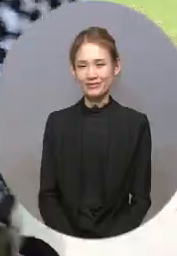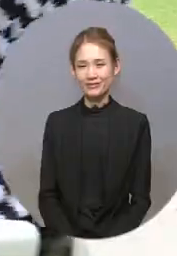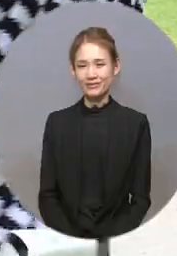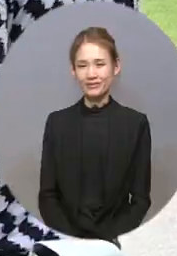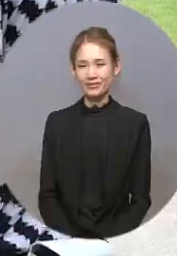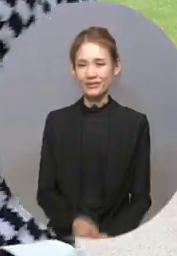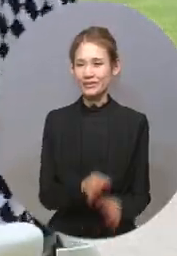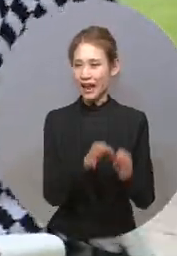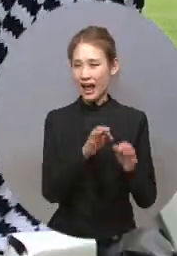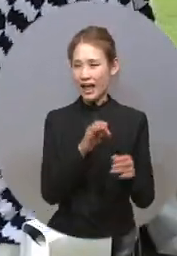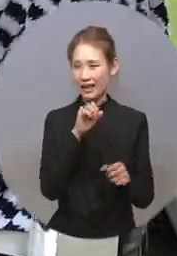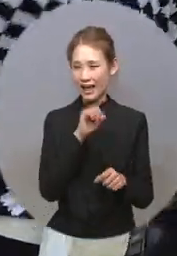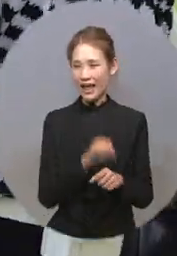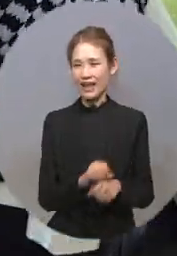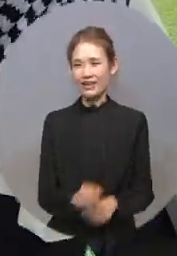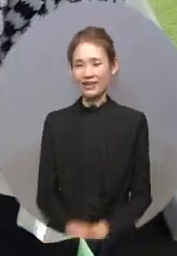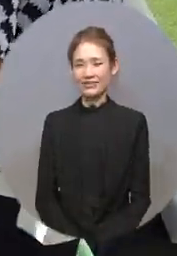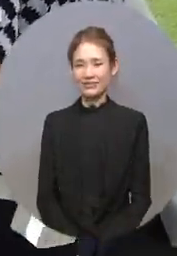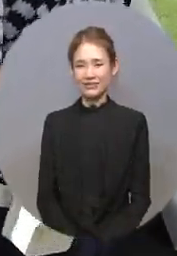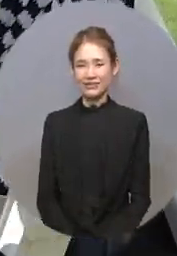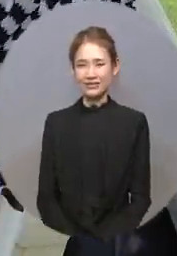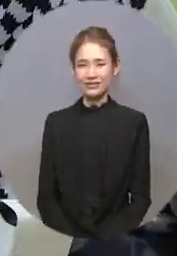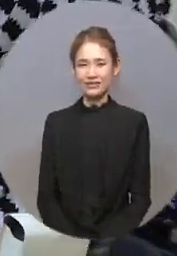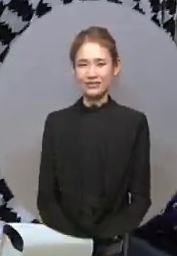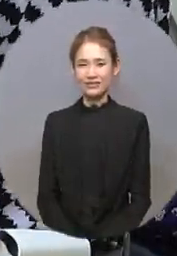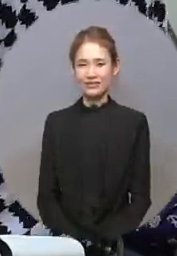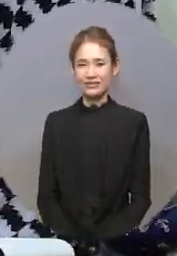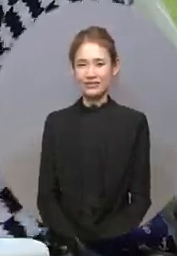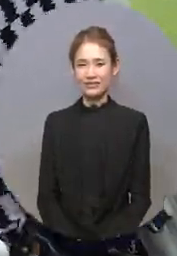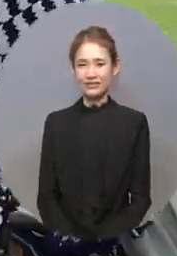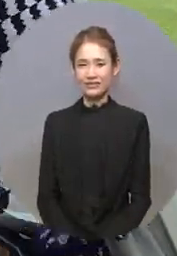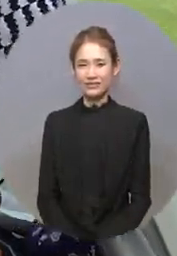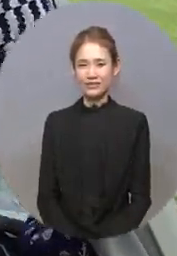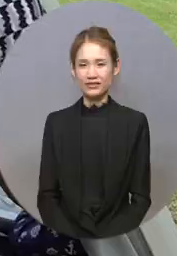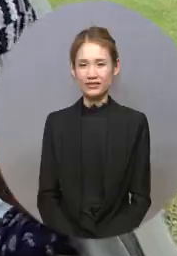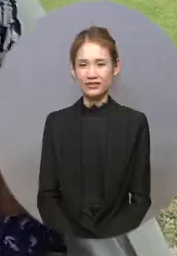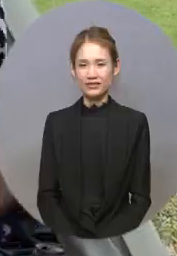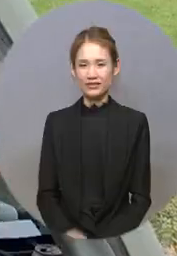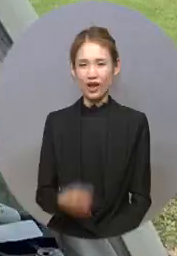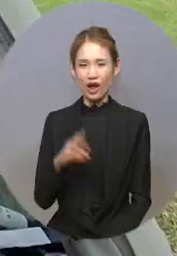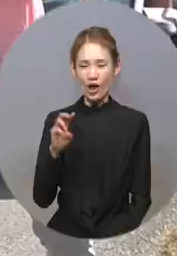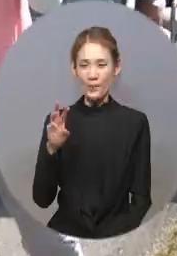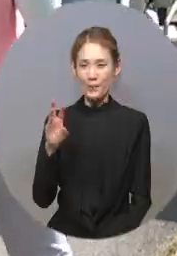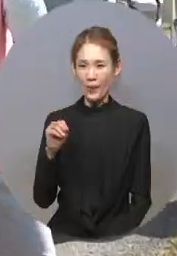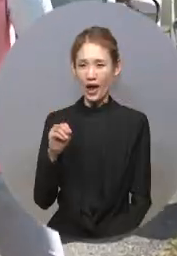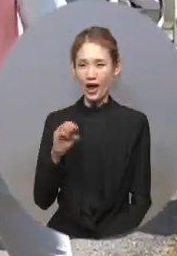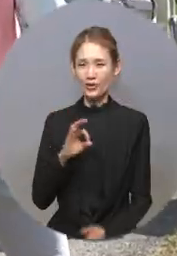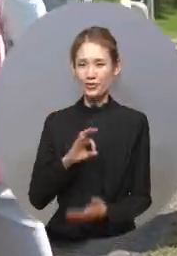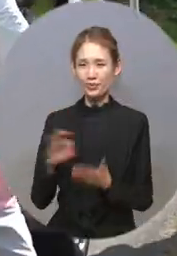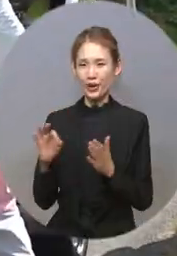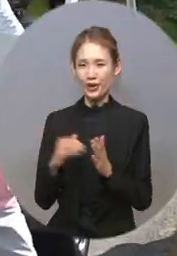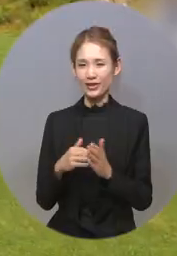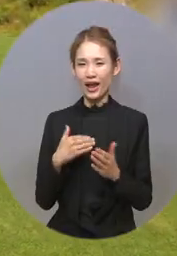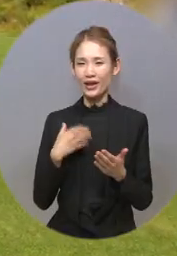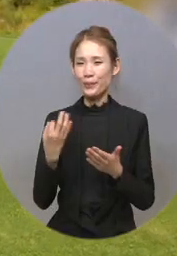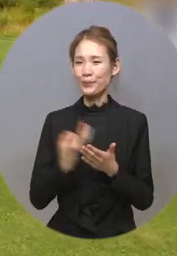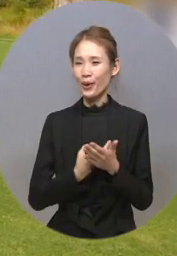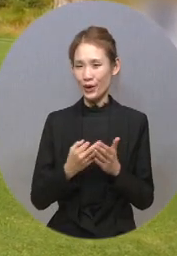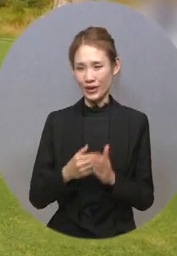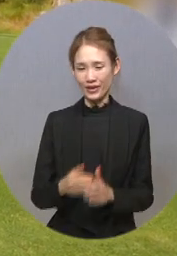장사 잘하시네. 응? 줄게요. 와, 나 이번에 3만 원 나갔네? 와. 나는 벌었지, 용.